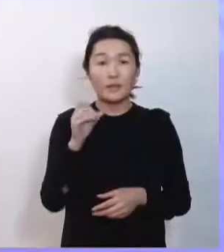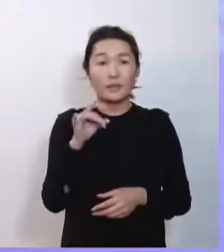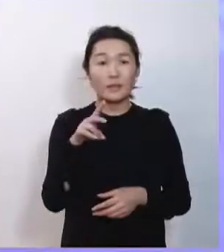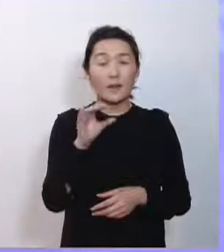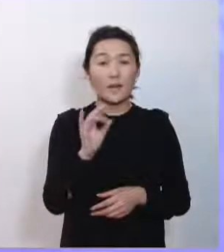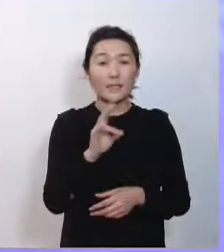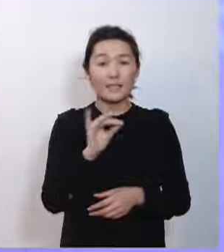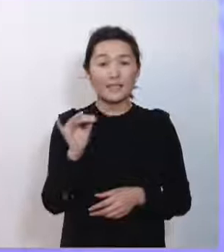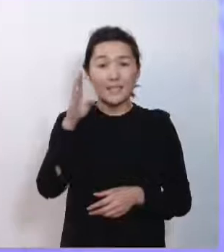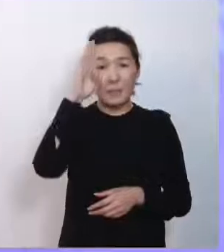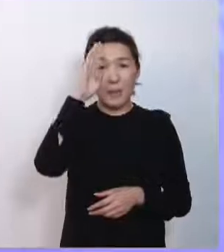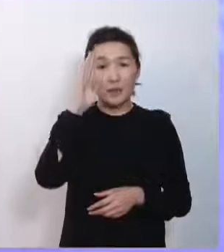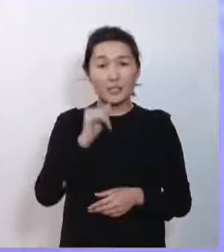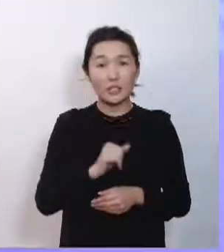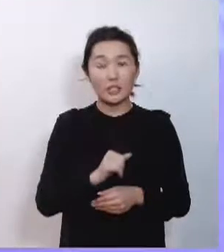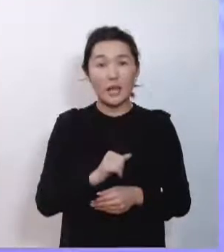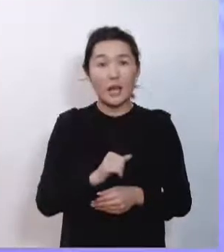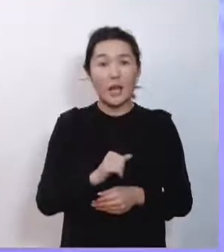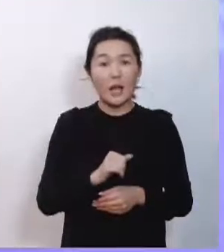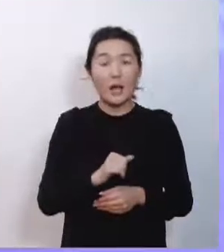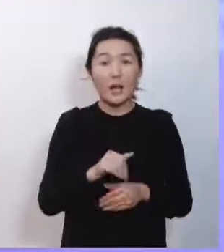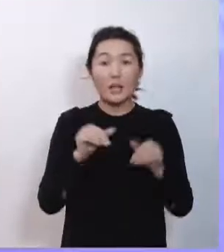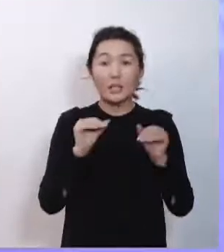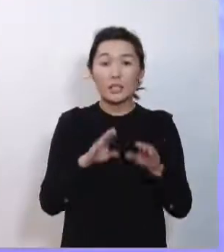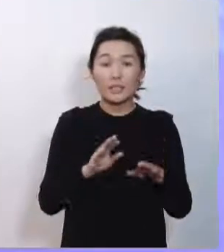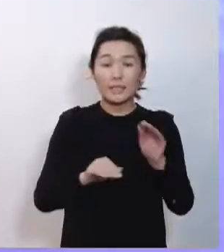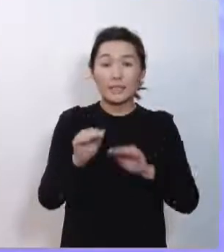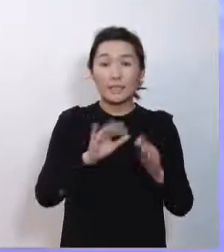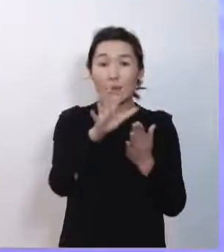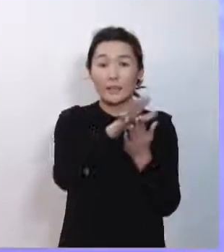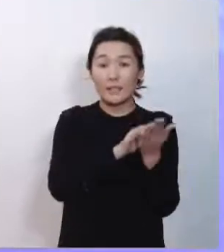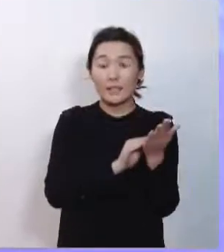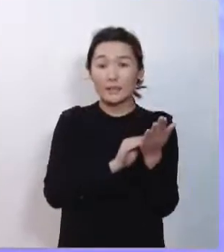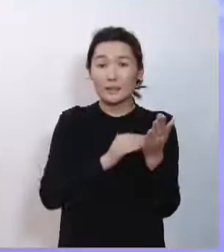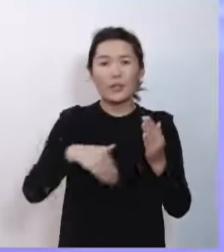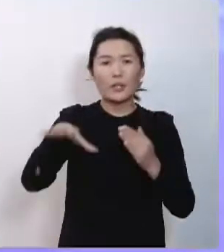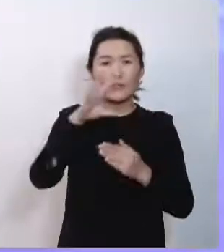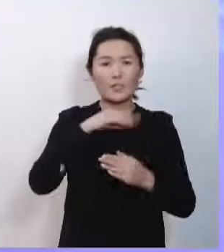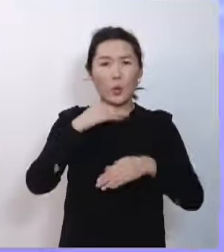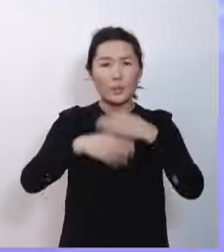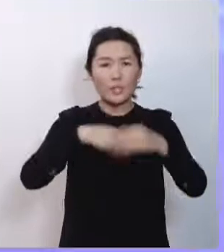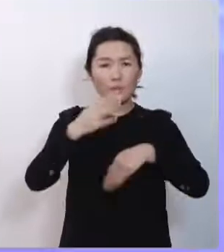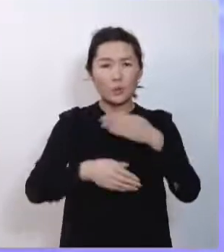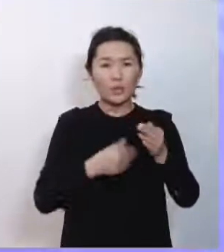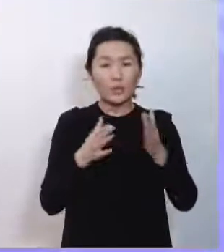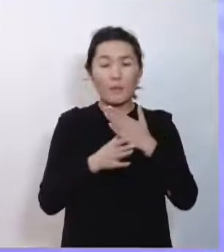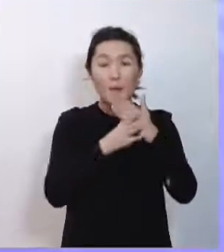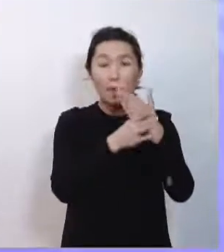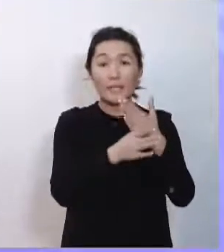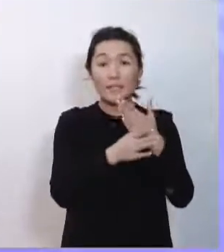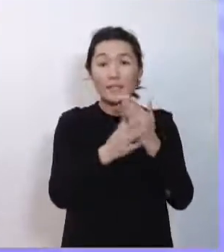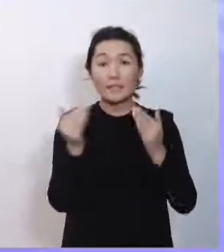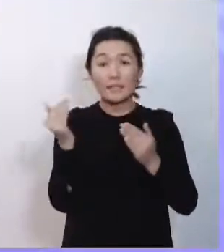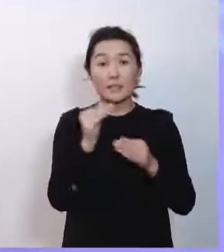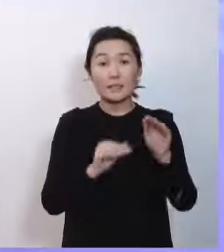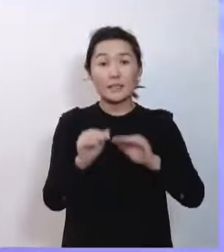Карлсон и малыш решили составить текст. И все перепутали. Помогите им